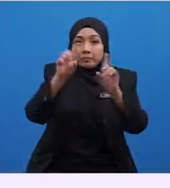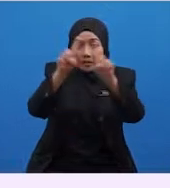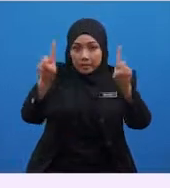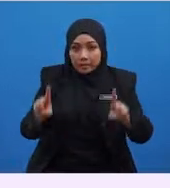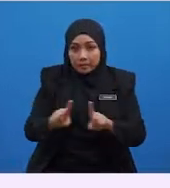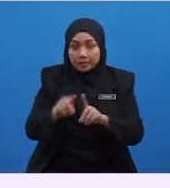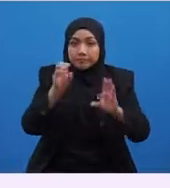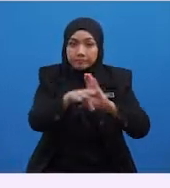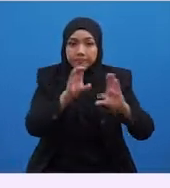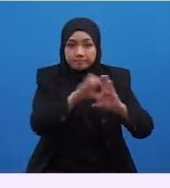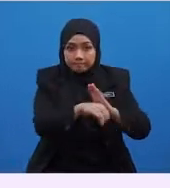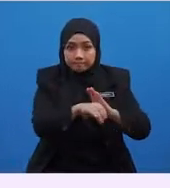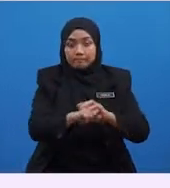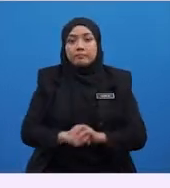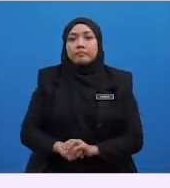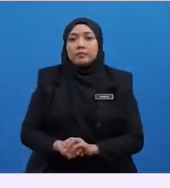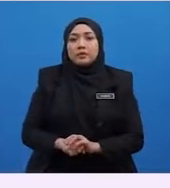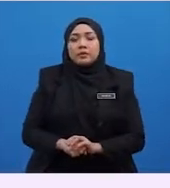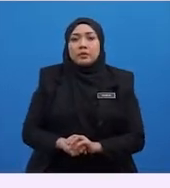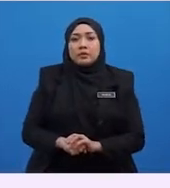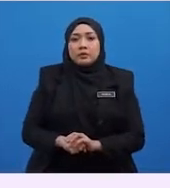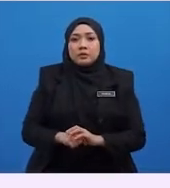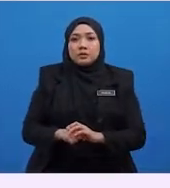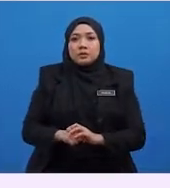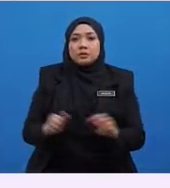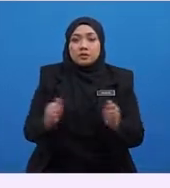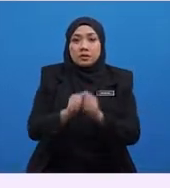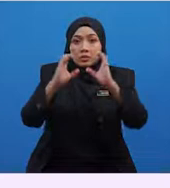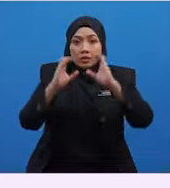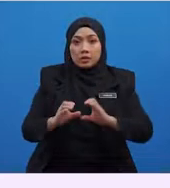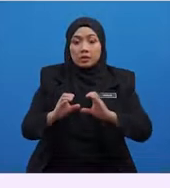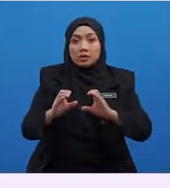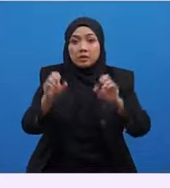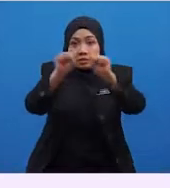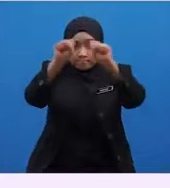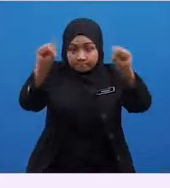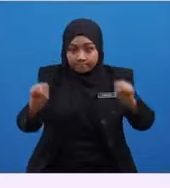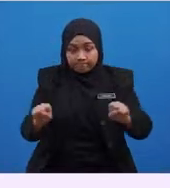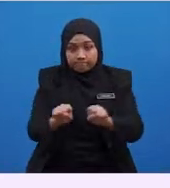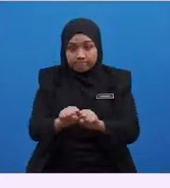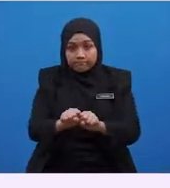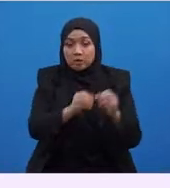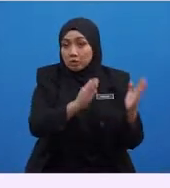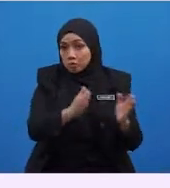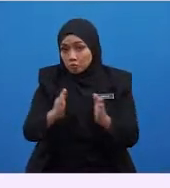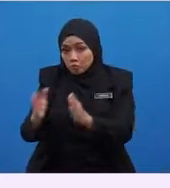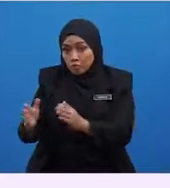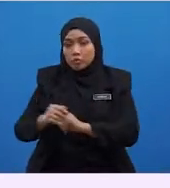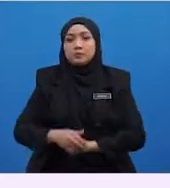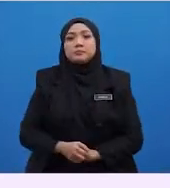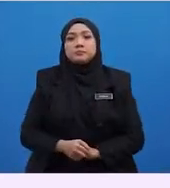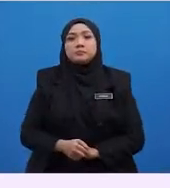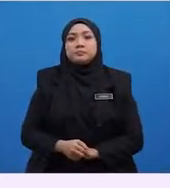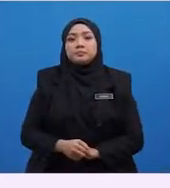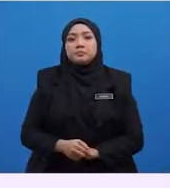maklumat secara sistematik. Manakala komputer pengguna mempunyai aplikasi pelayar web yang memaparkan